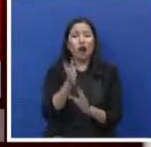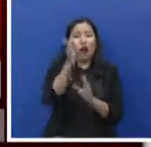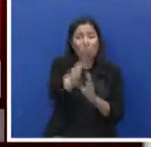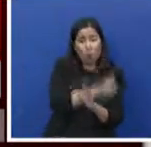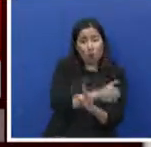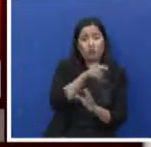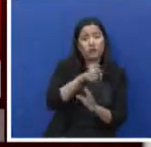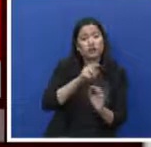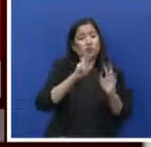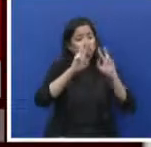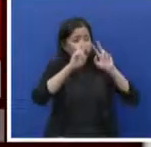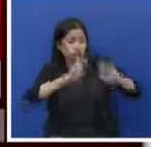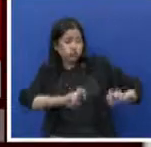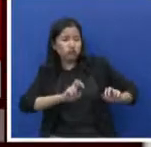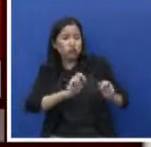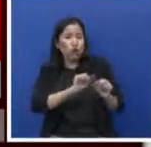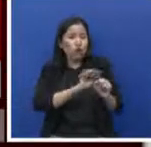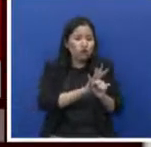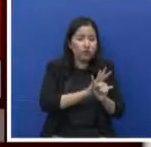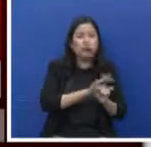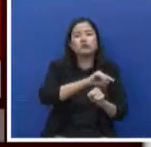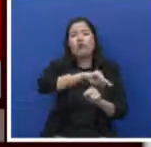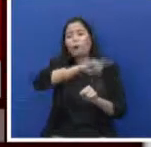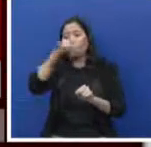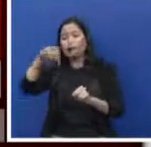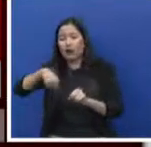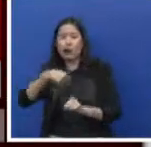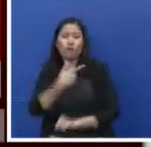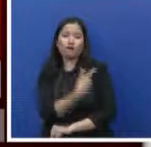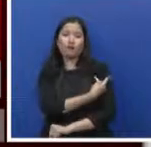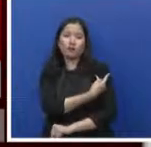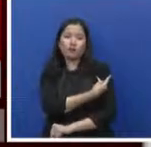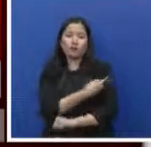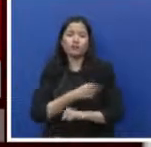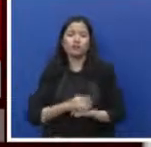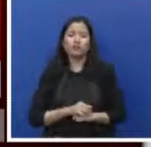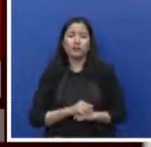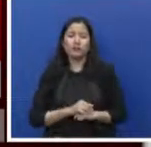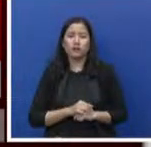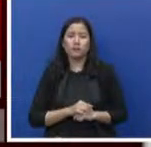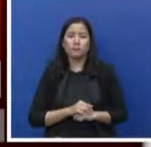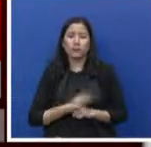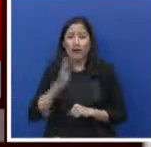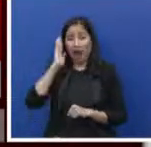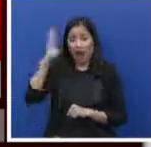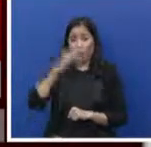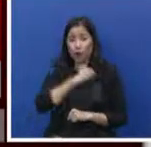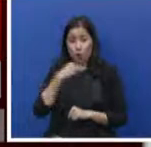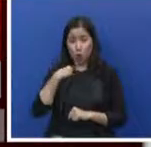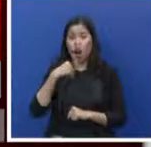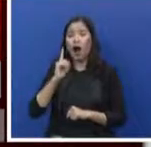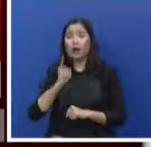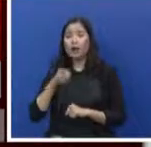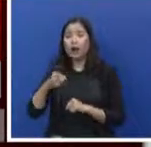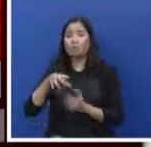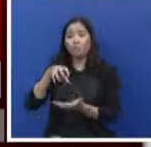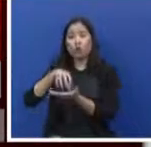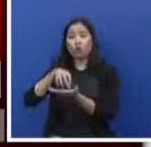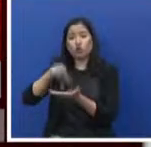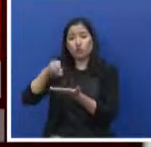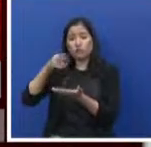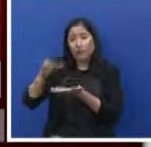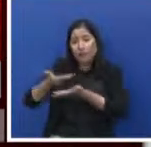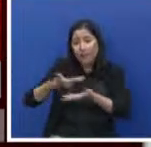seperti identifikasi COVID-nya sampai saat ini vaksinasinya. Dengan Halodoc menghadirkan pos pelayanan ini, kami juga